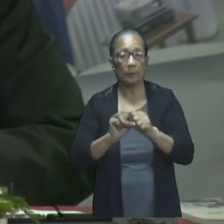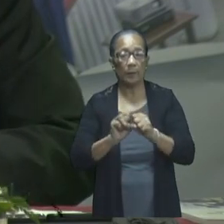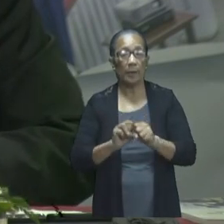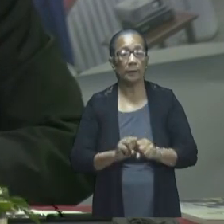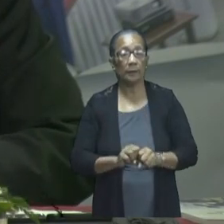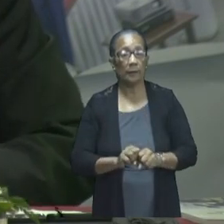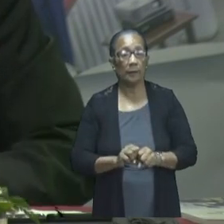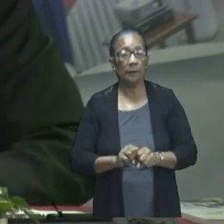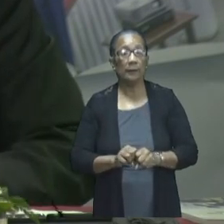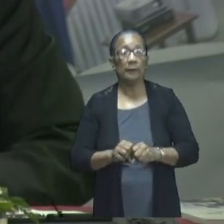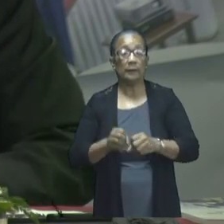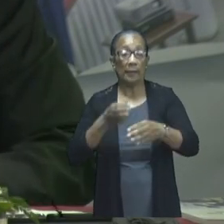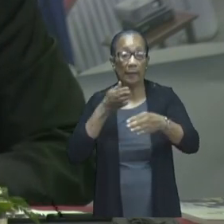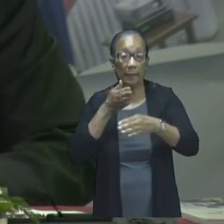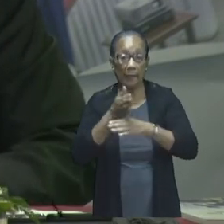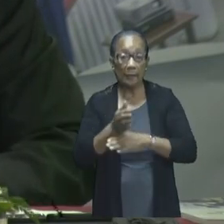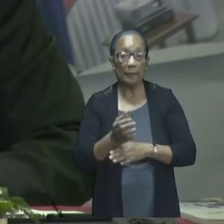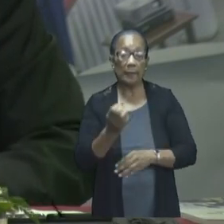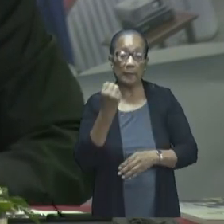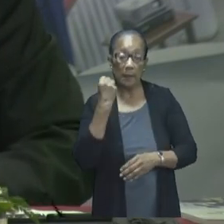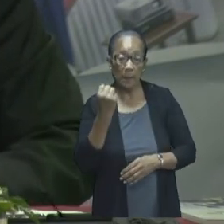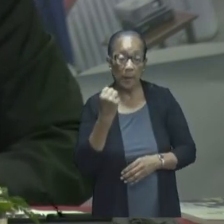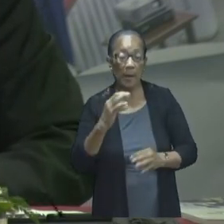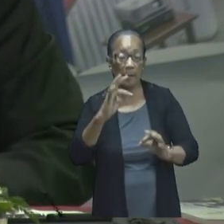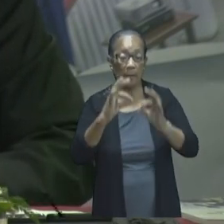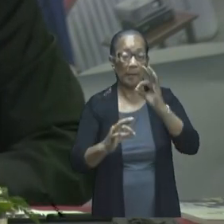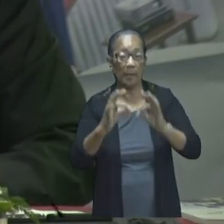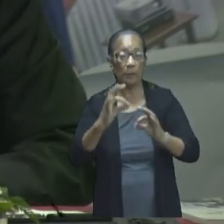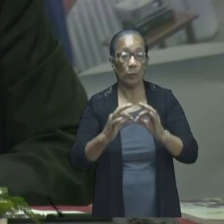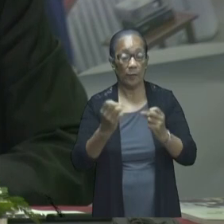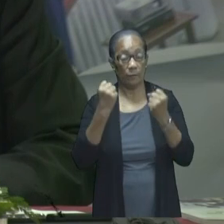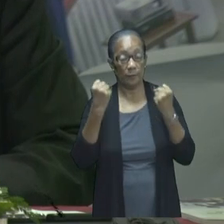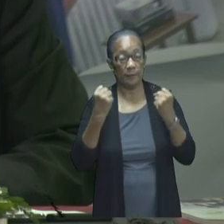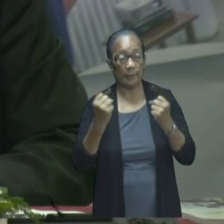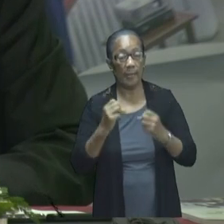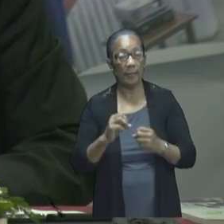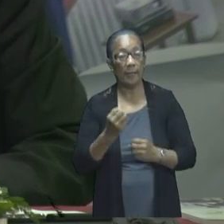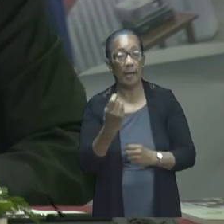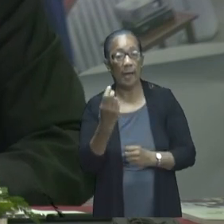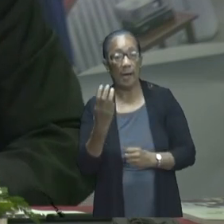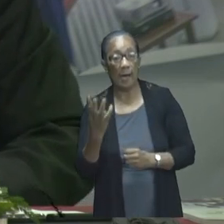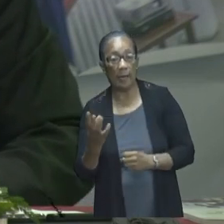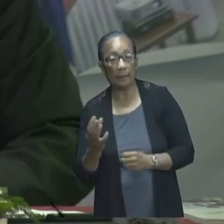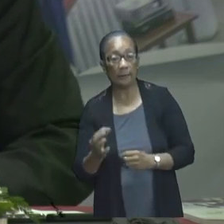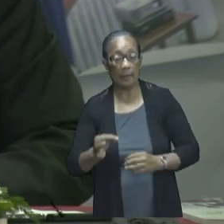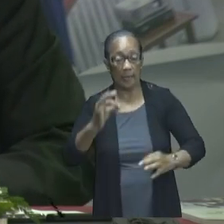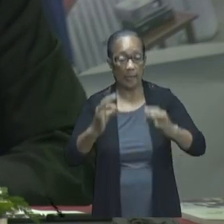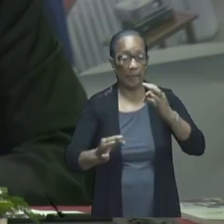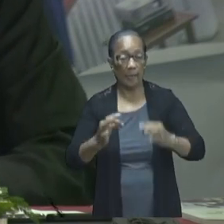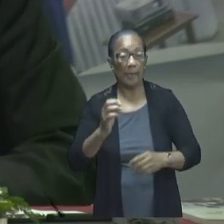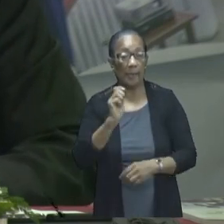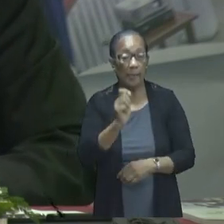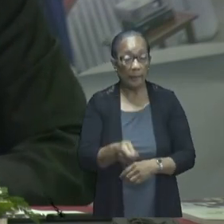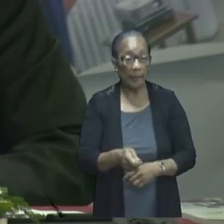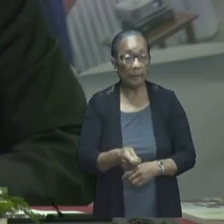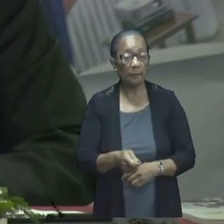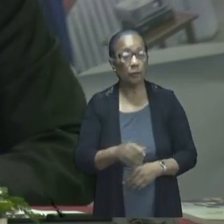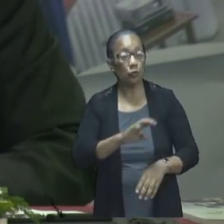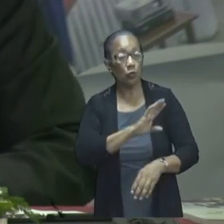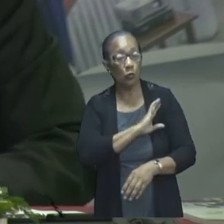de rechterlijke macht hebben versterkt president van het hof is een aantal rechters is voor een aantal officieren bij de staande